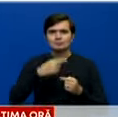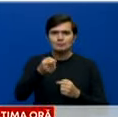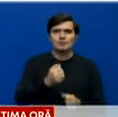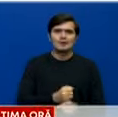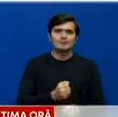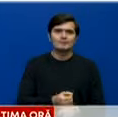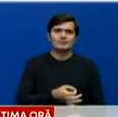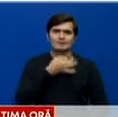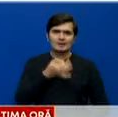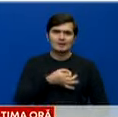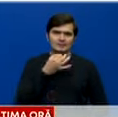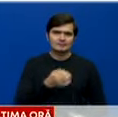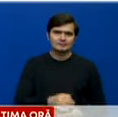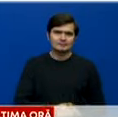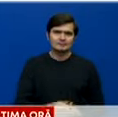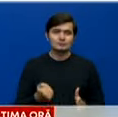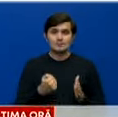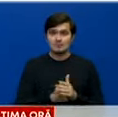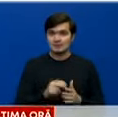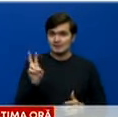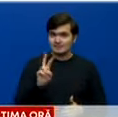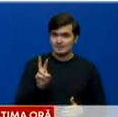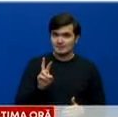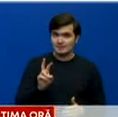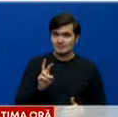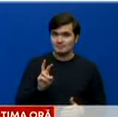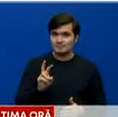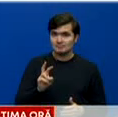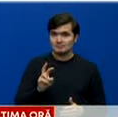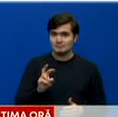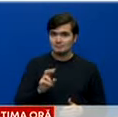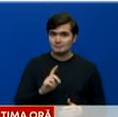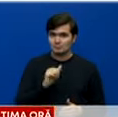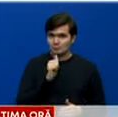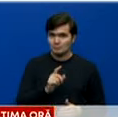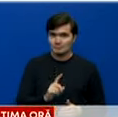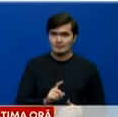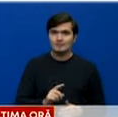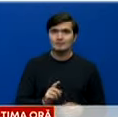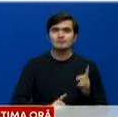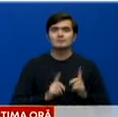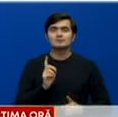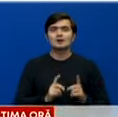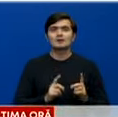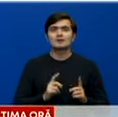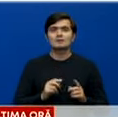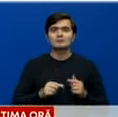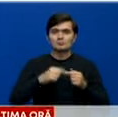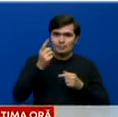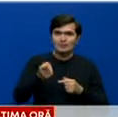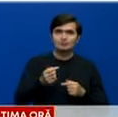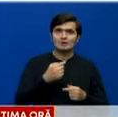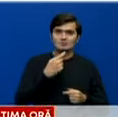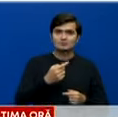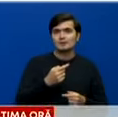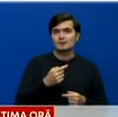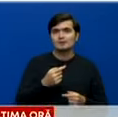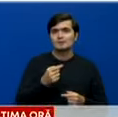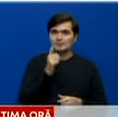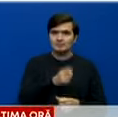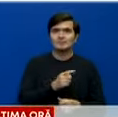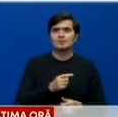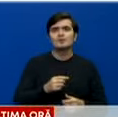cu siguranță. Deci până vine, dacă se pune problema acestei discuții, ulterior partidele din